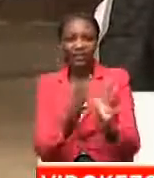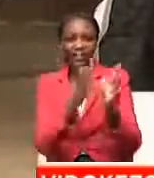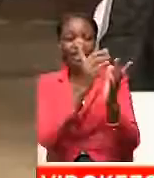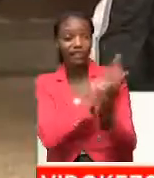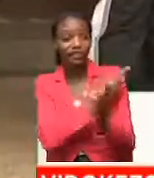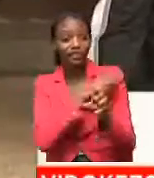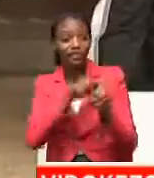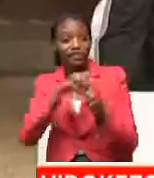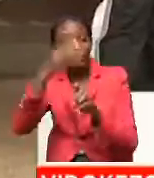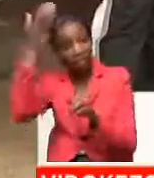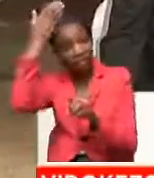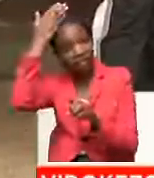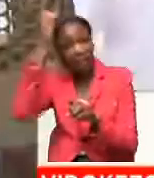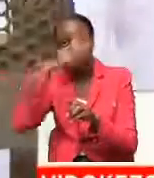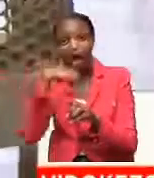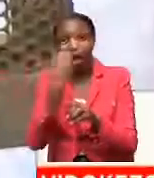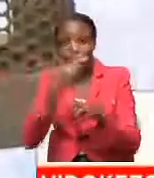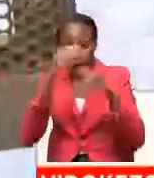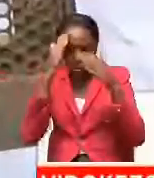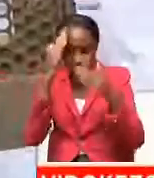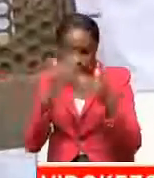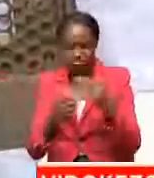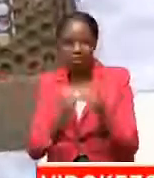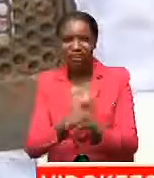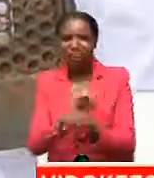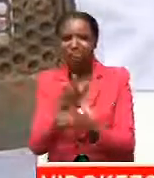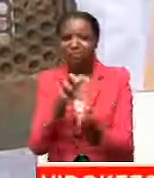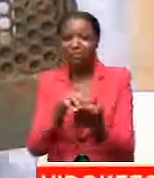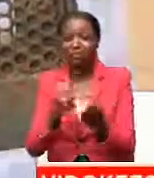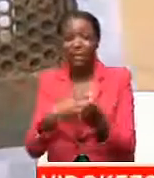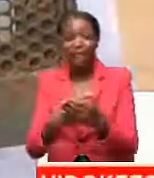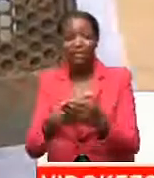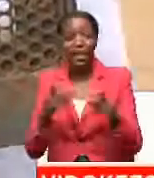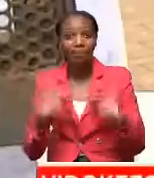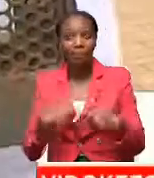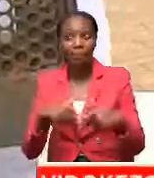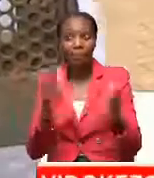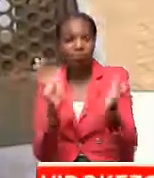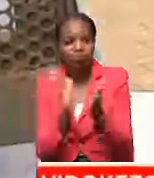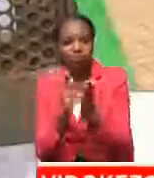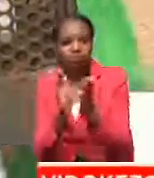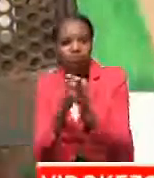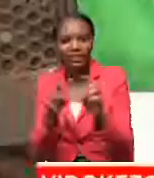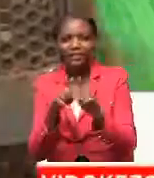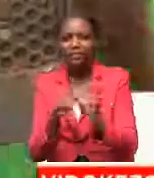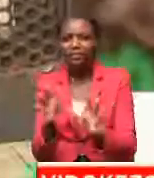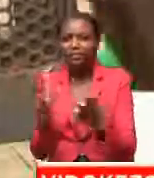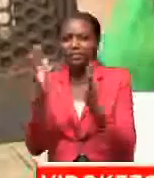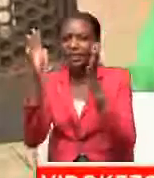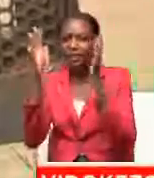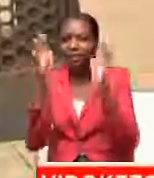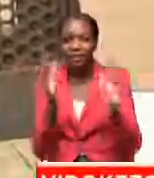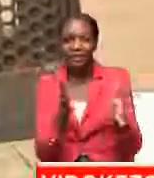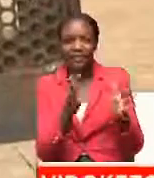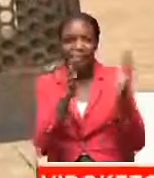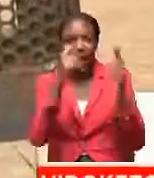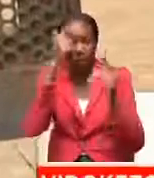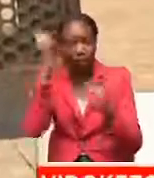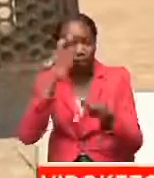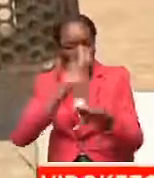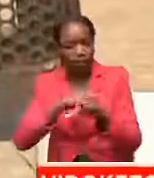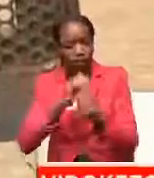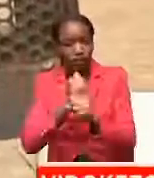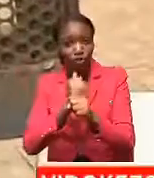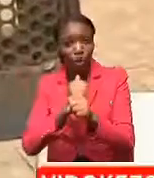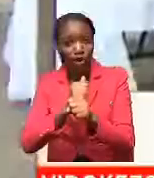mstari wa mbele kukabiliana na janga la virusi vya corona. Wengi wakiwapigia makofi kama ishara ya kuonyesha wanatambua kazi wanayoifanya wahudumu